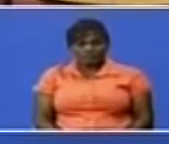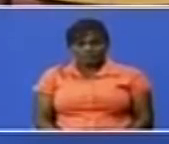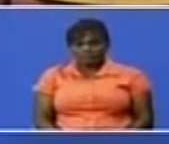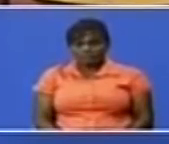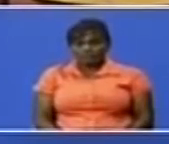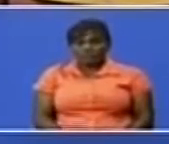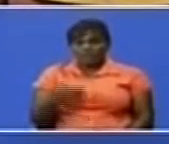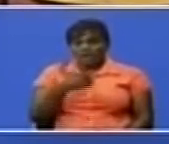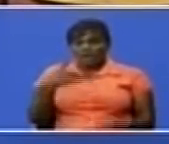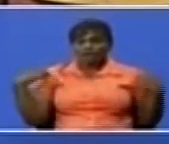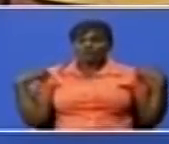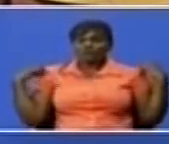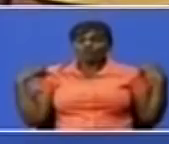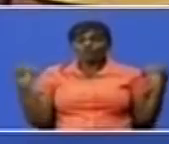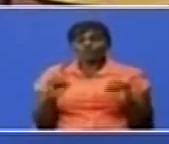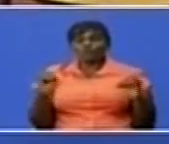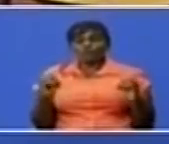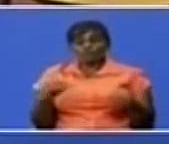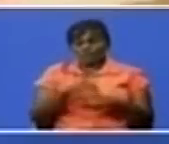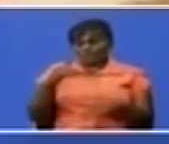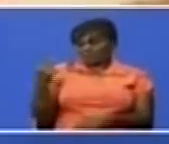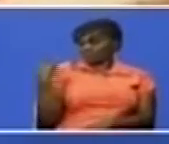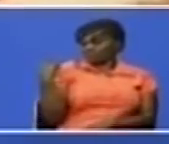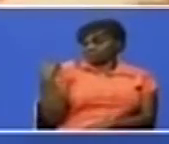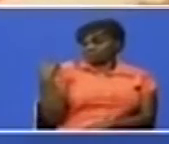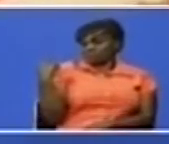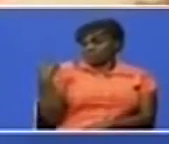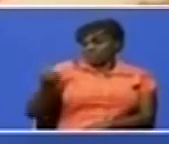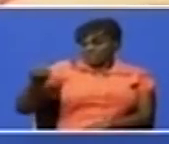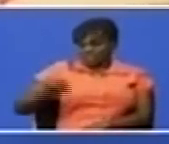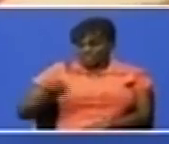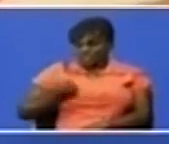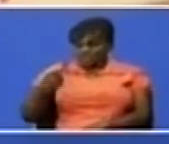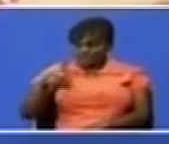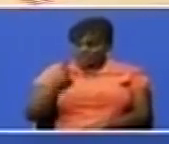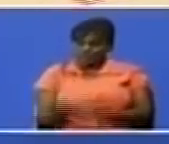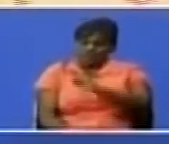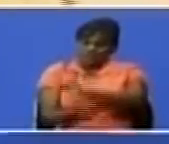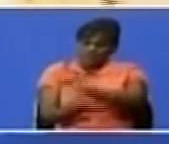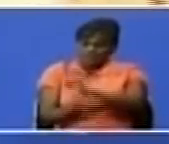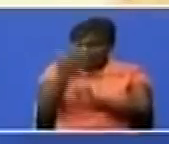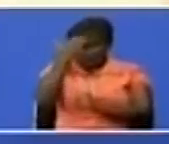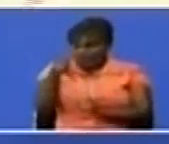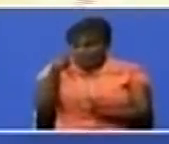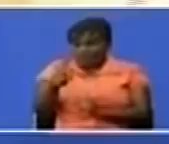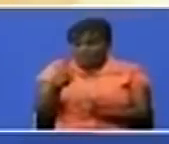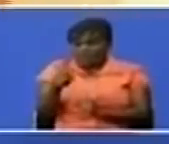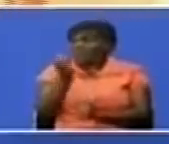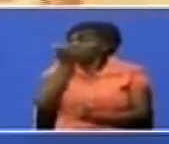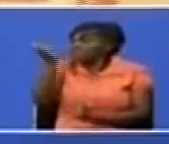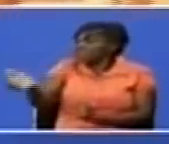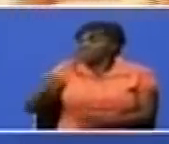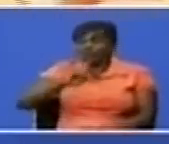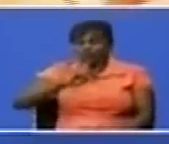Wasiokuwa na sare rasmi ni waathiriwa wa hivi punde. Baadhi ya wasichana wao wanaelezea sababu zao za kukiuka maagizo ya wazee